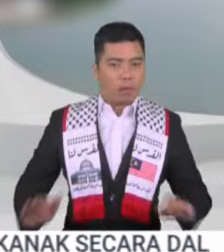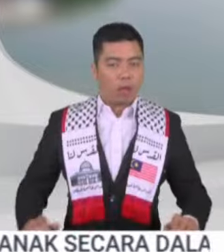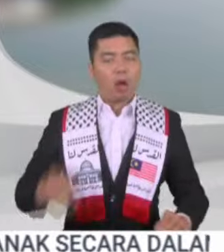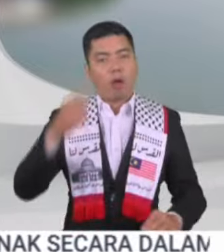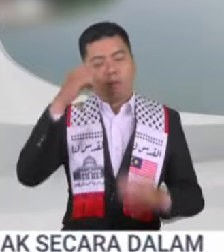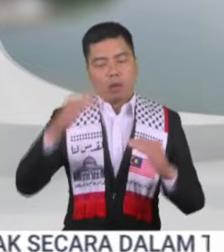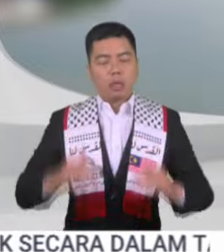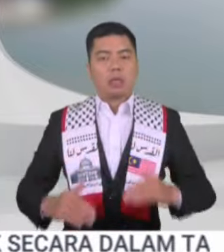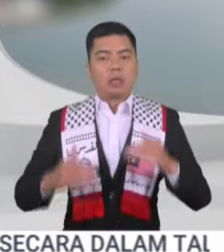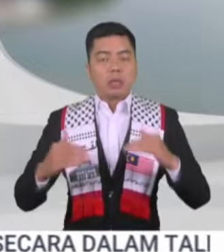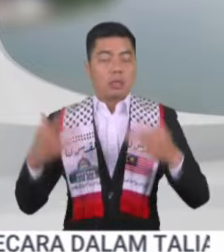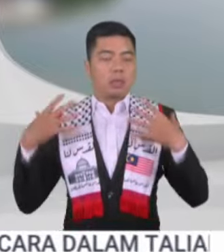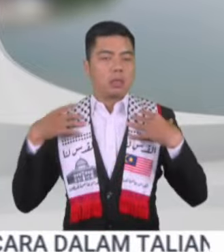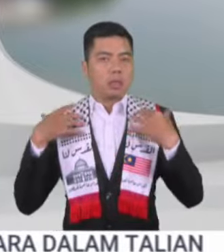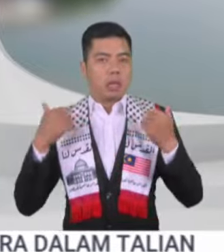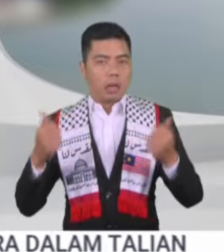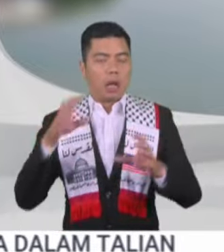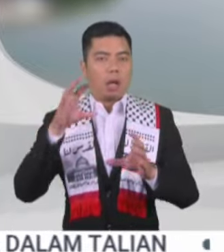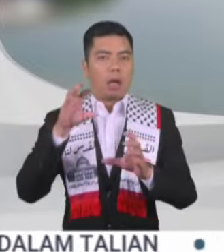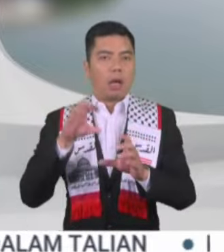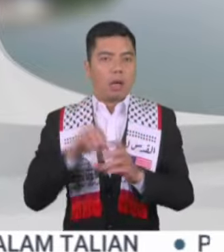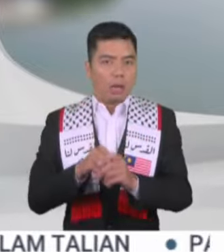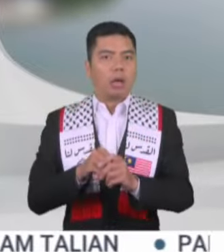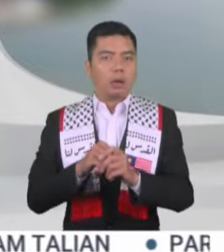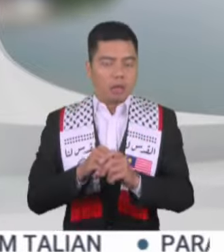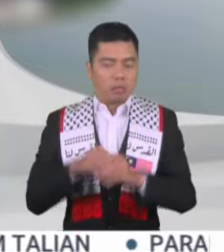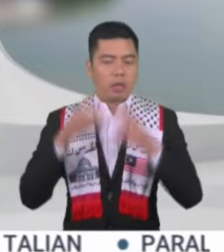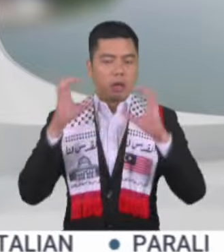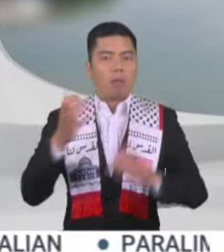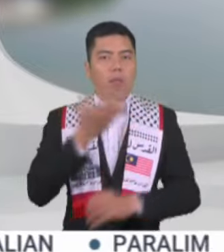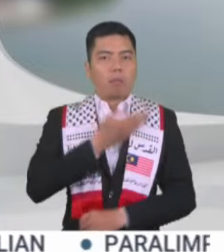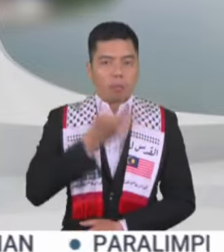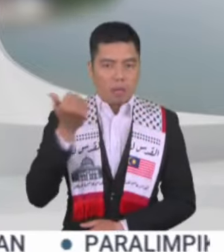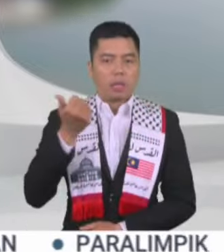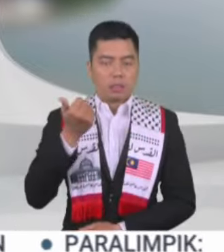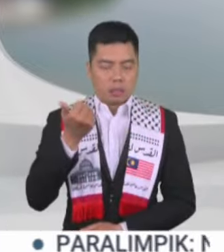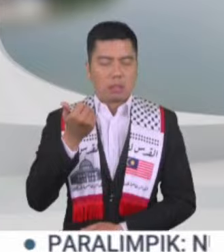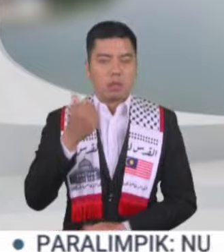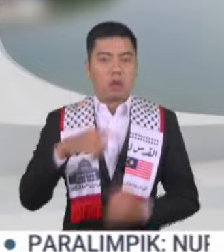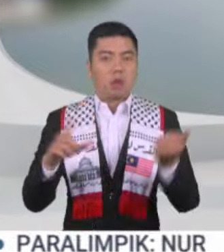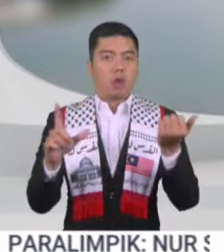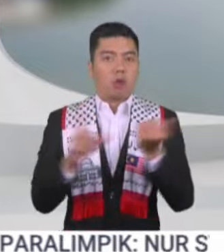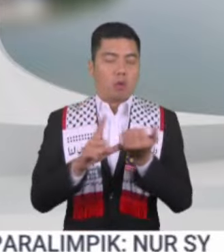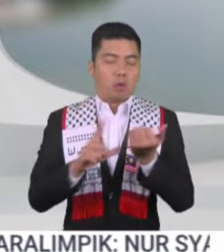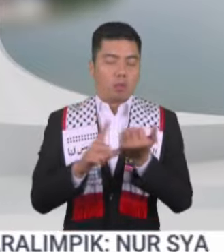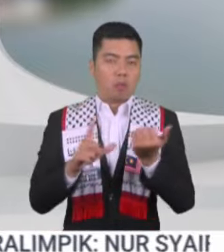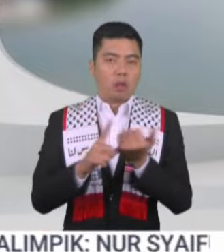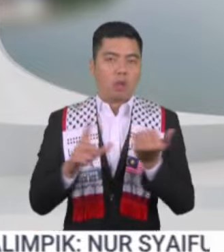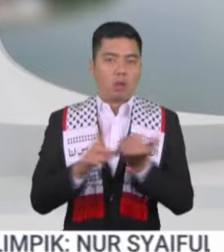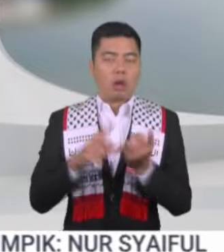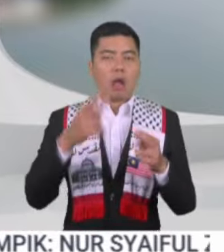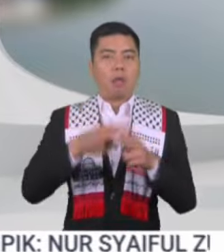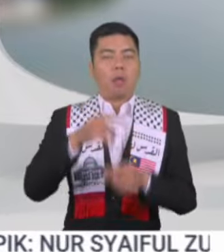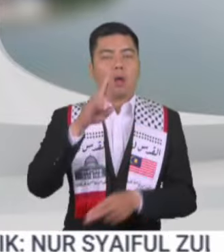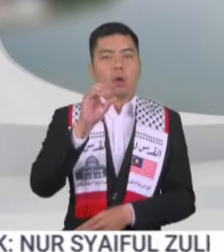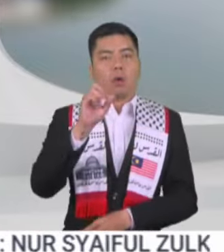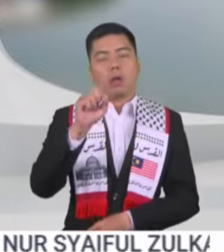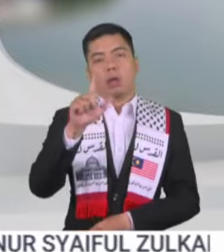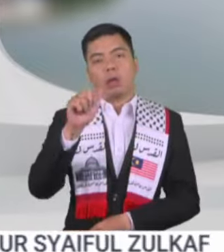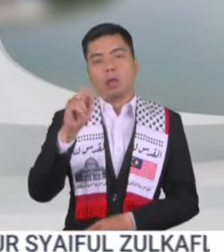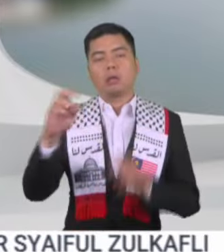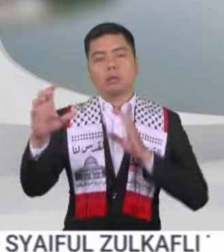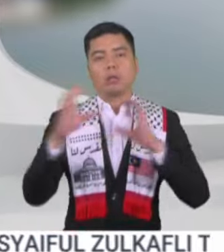tahap kesihatan sentiasa berada dalam keadaan optimum pembantu menteri kepada ketua menteri dat rlan Muharam